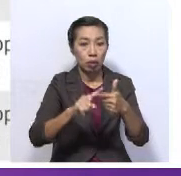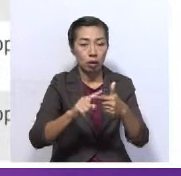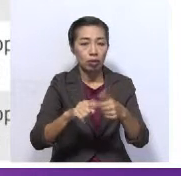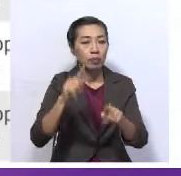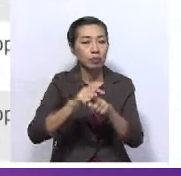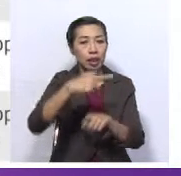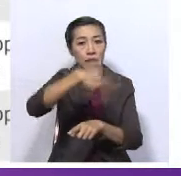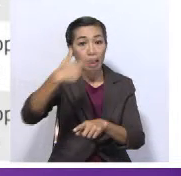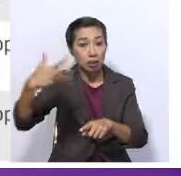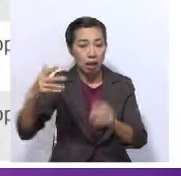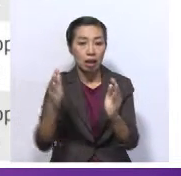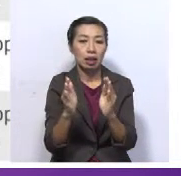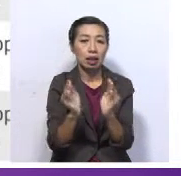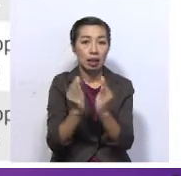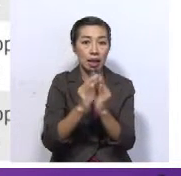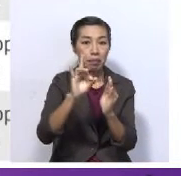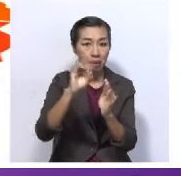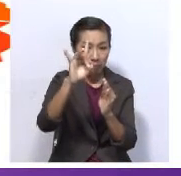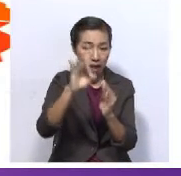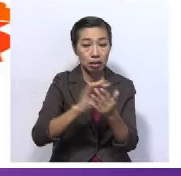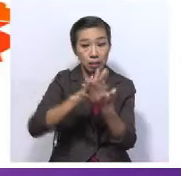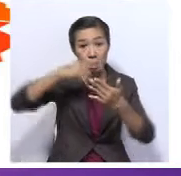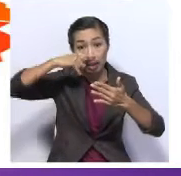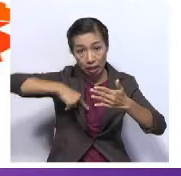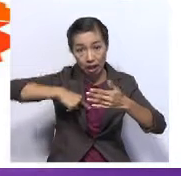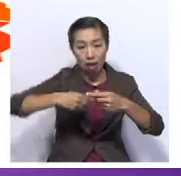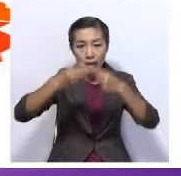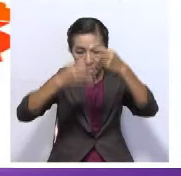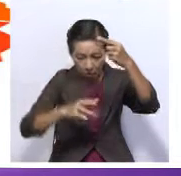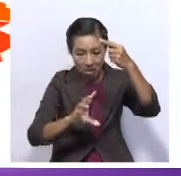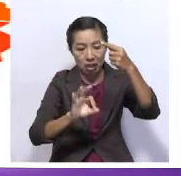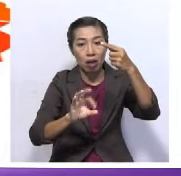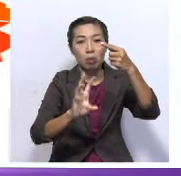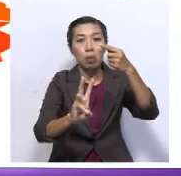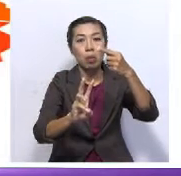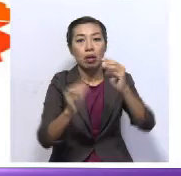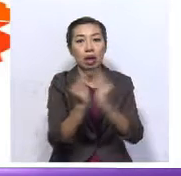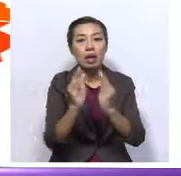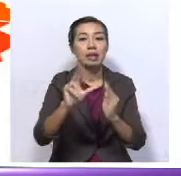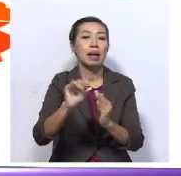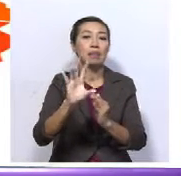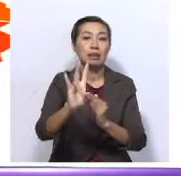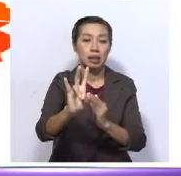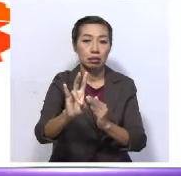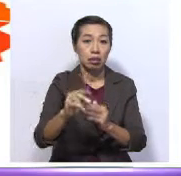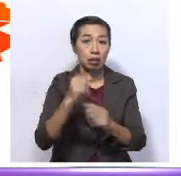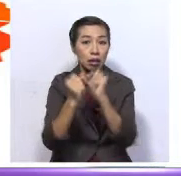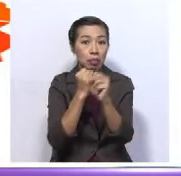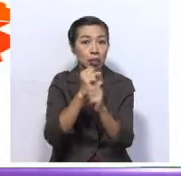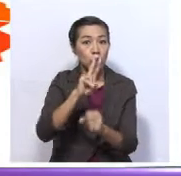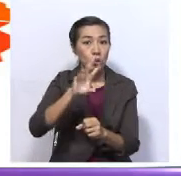าคือเดนมาร์ก88คะแนนขณะที่ประเทศไทยเรานะคะอยู่อันดับที่96จำนวน37คะแนนเพิ่มจ